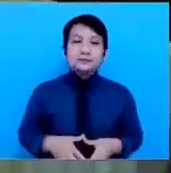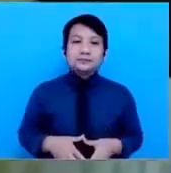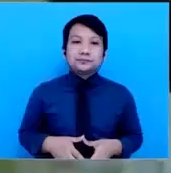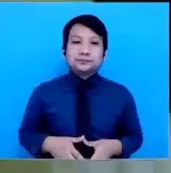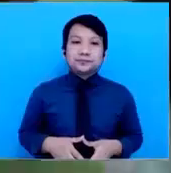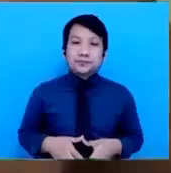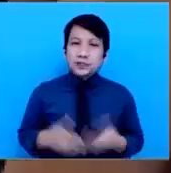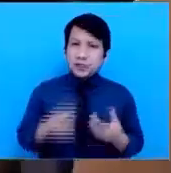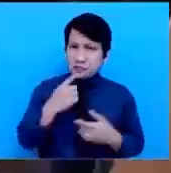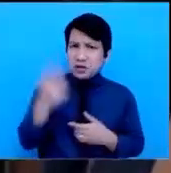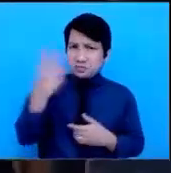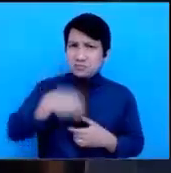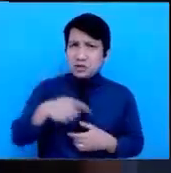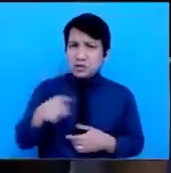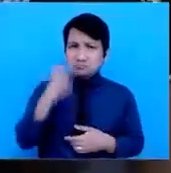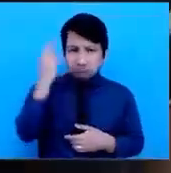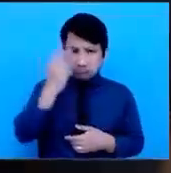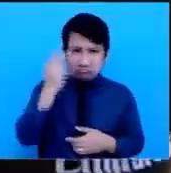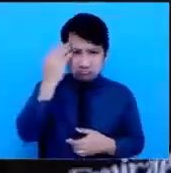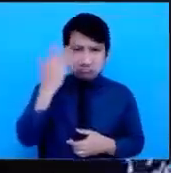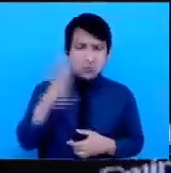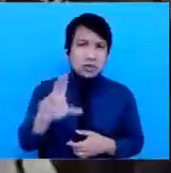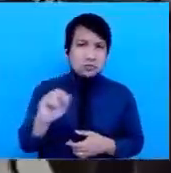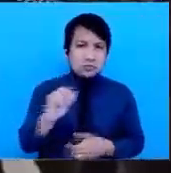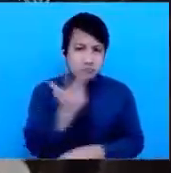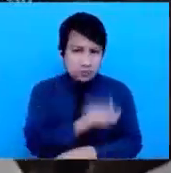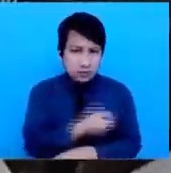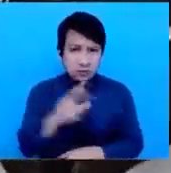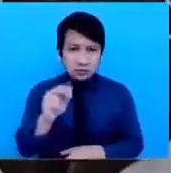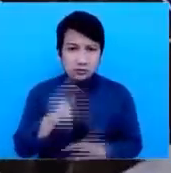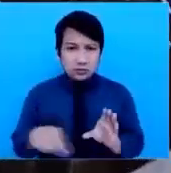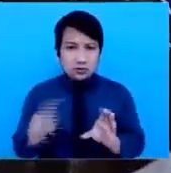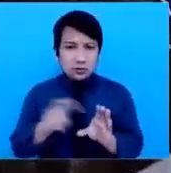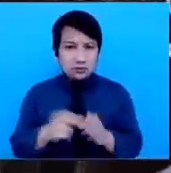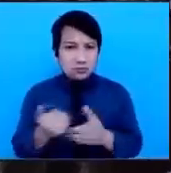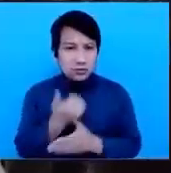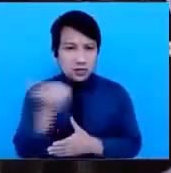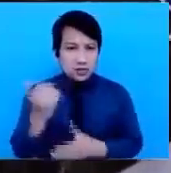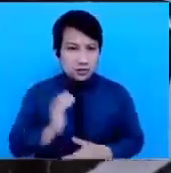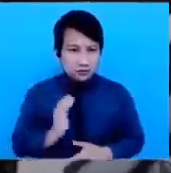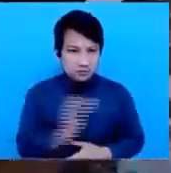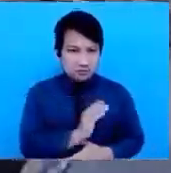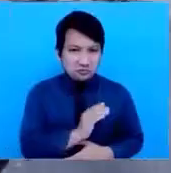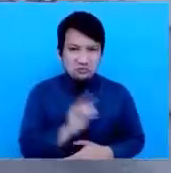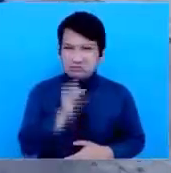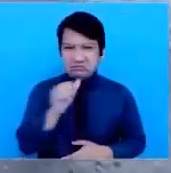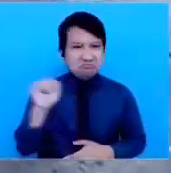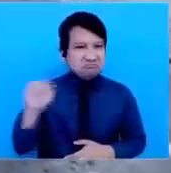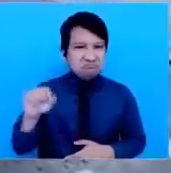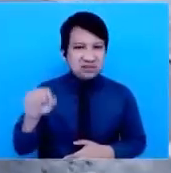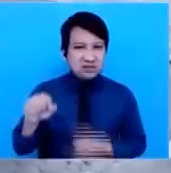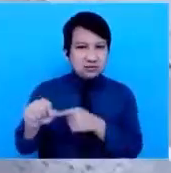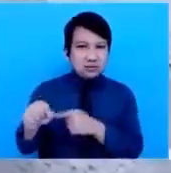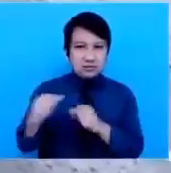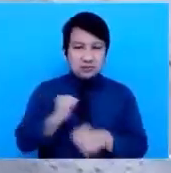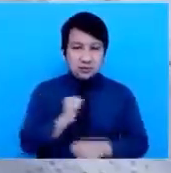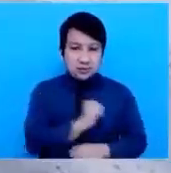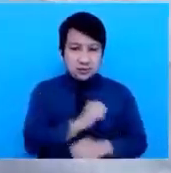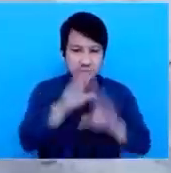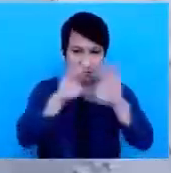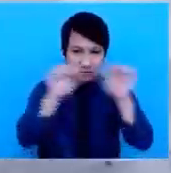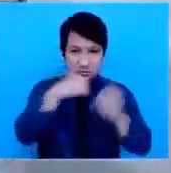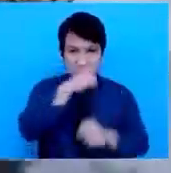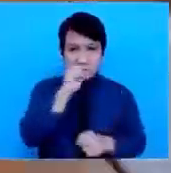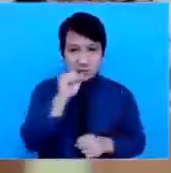Bagamat maganda ang layunin ng no vaccine, no ride policy, may ilang mambabatas na hindi pabor dito, gaya ni Senate President Tito Soto